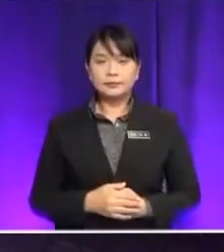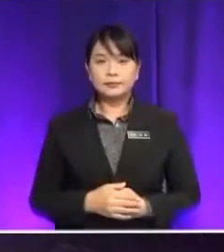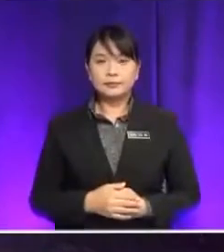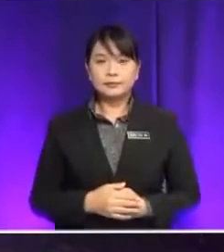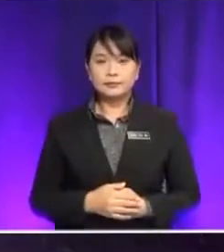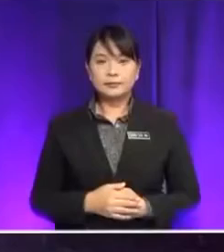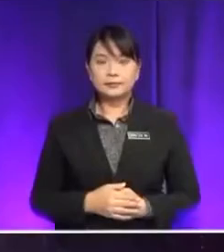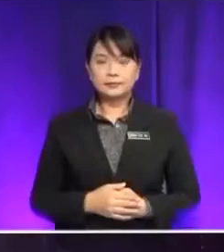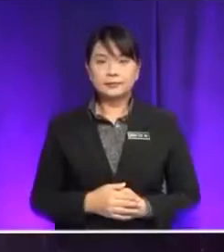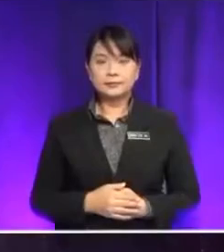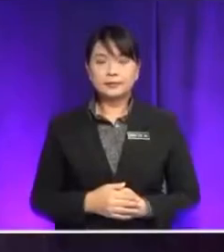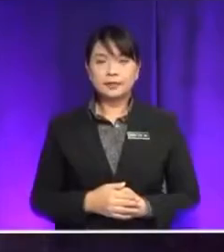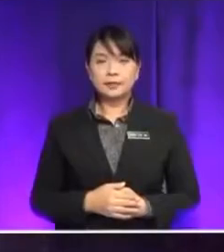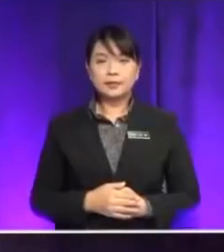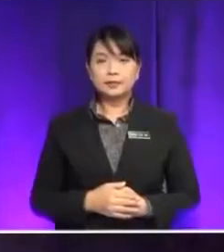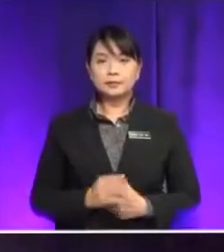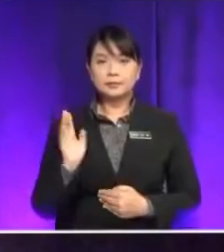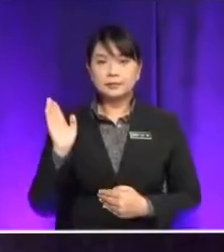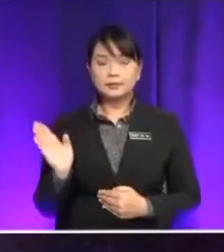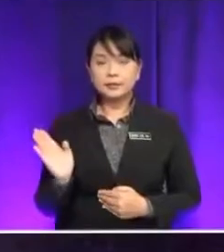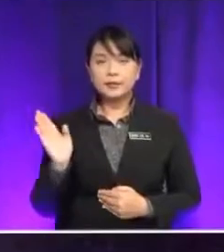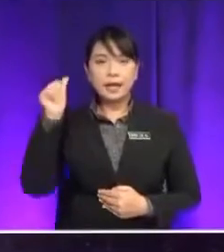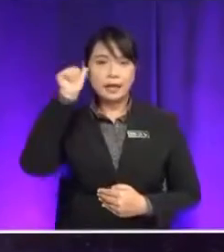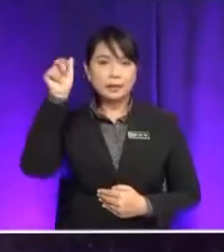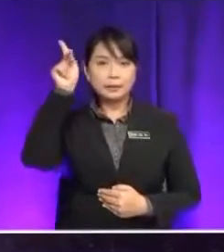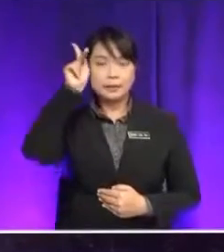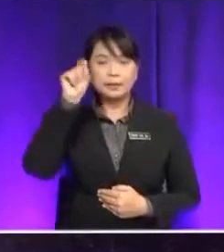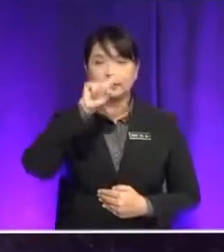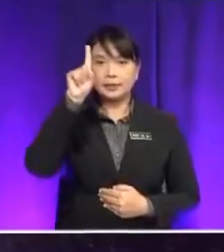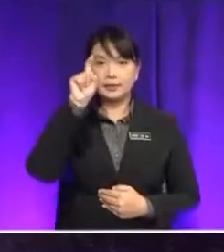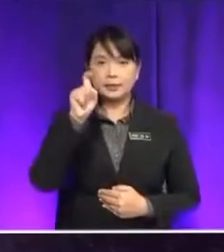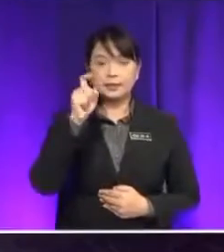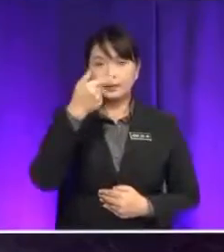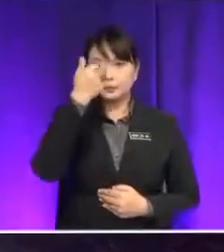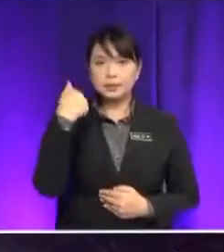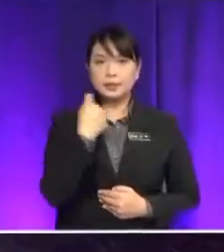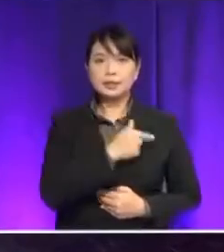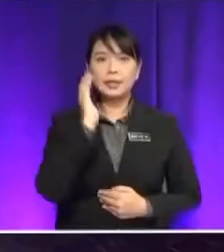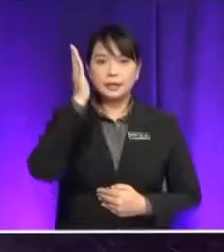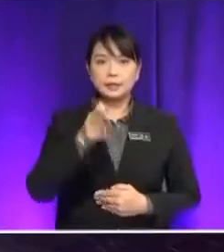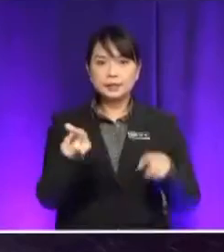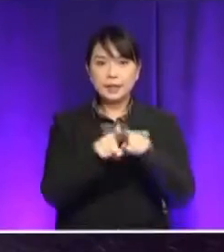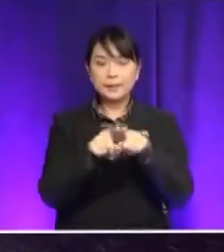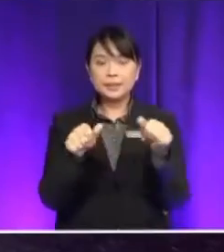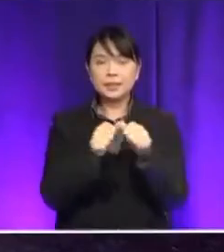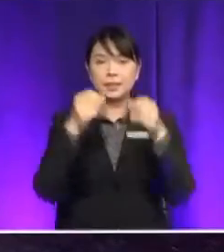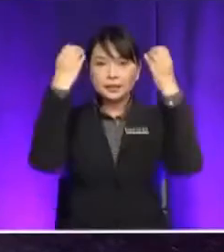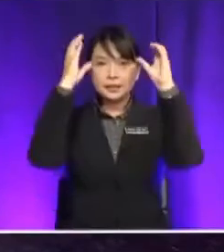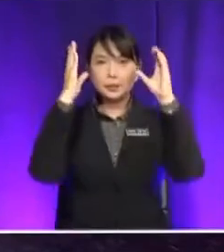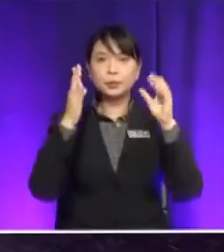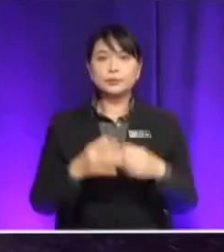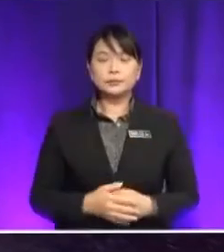hahaha buka pesaingnya tanya macam tu sebab hak dagang bersama dengan seorang guru yang memang kalau saya